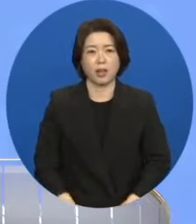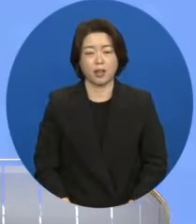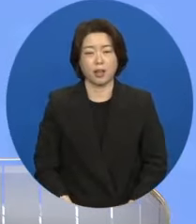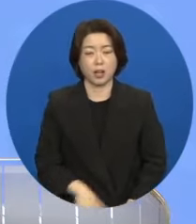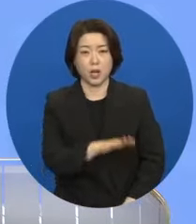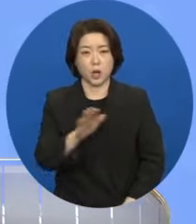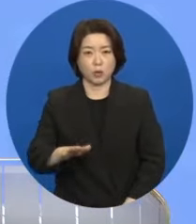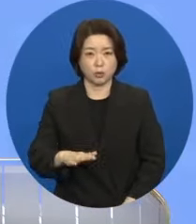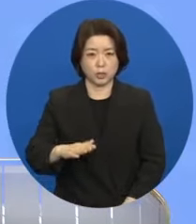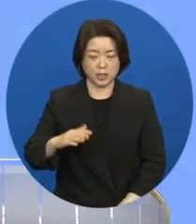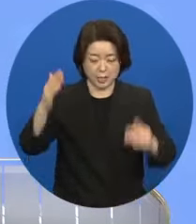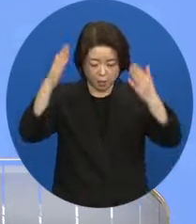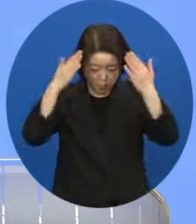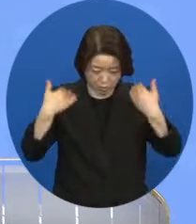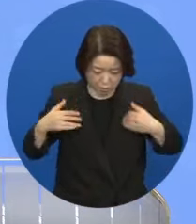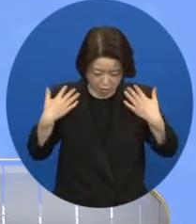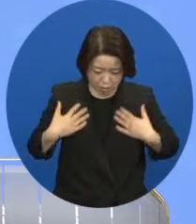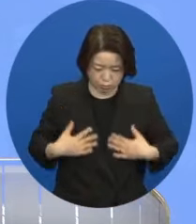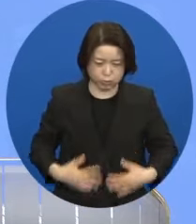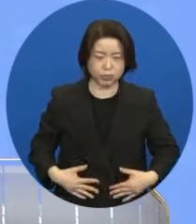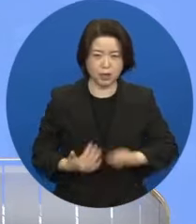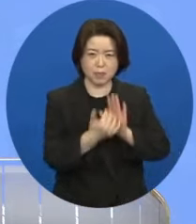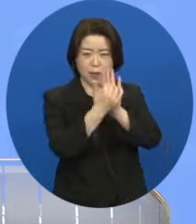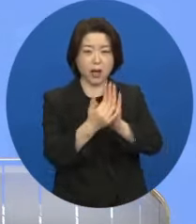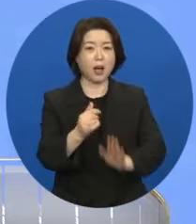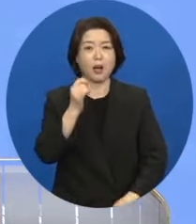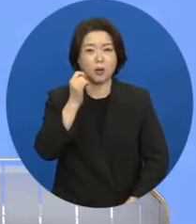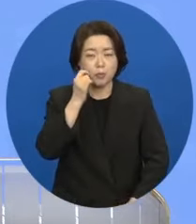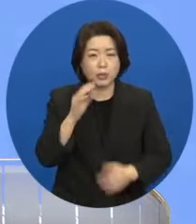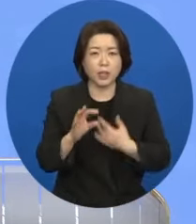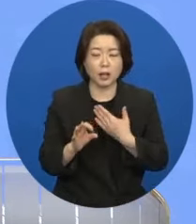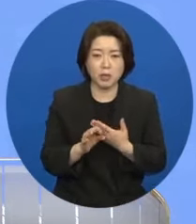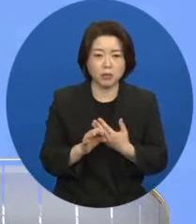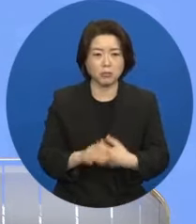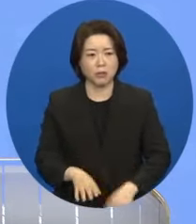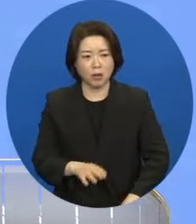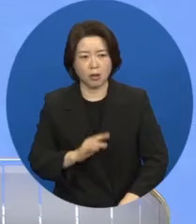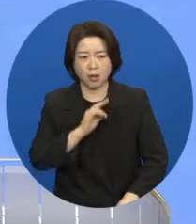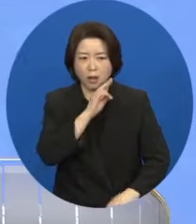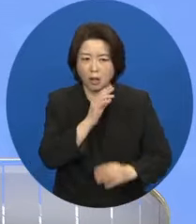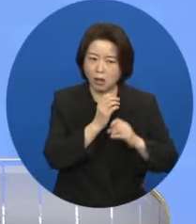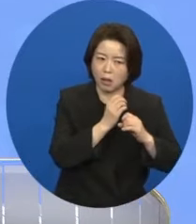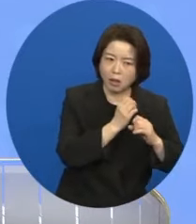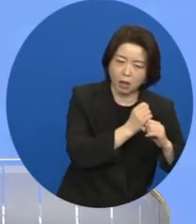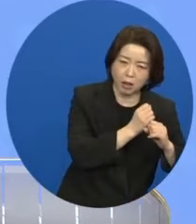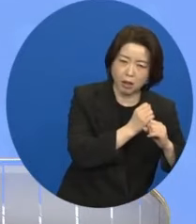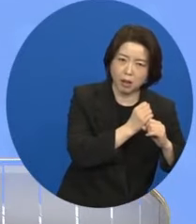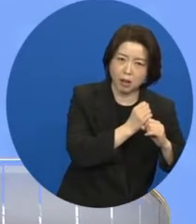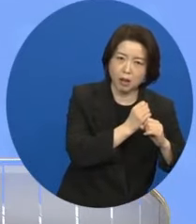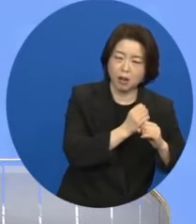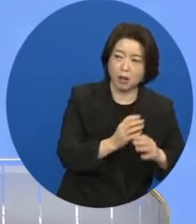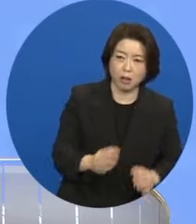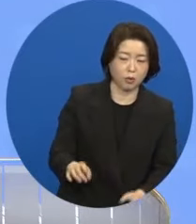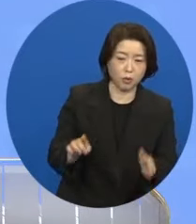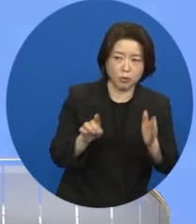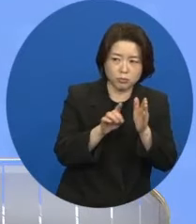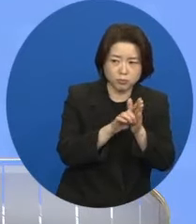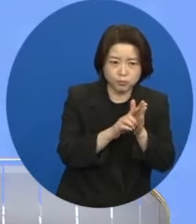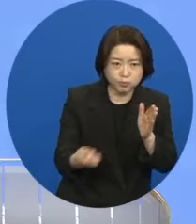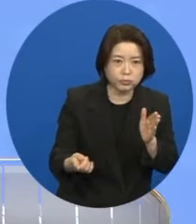방패로 막아내지 않으면요 서서히 의심하다가 감사를 잃어버리게 되어지고 하나님의 심판 때에 서게 되는